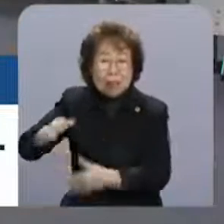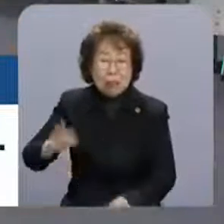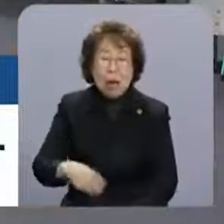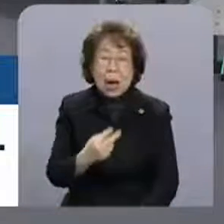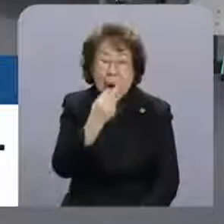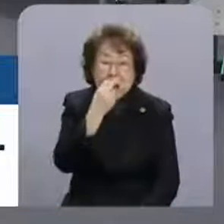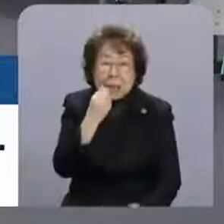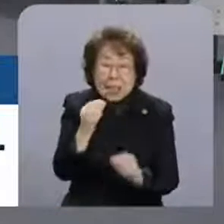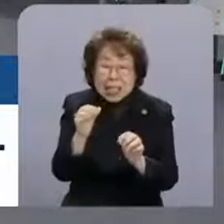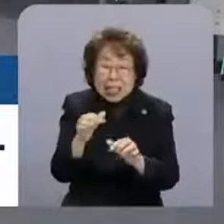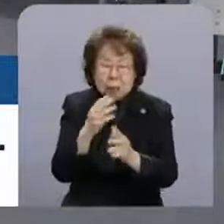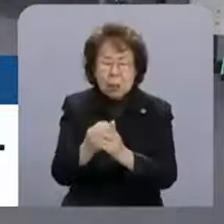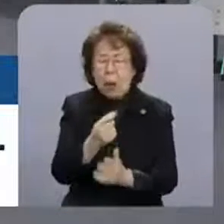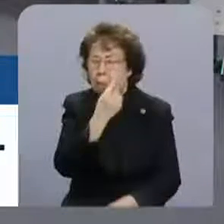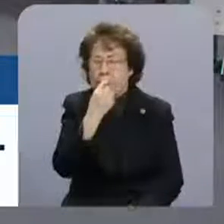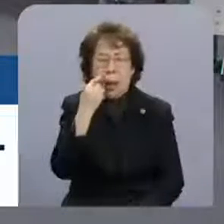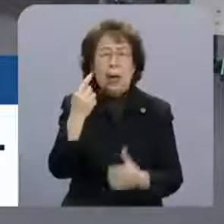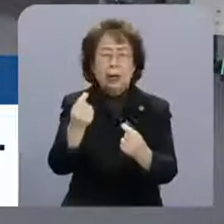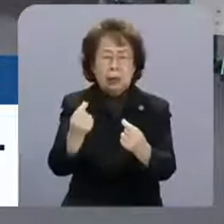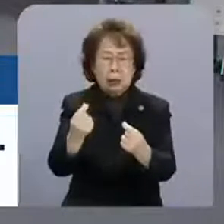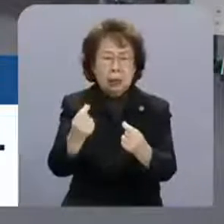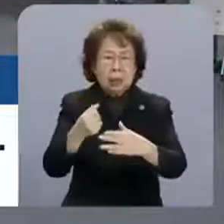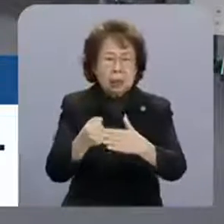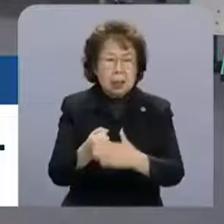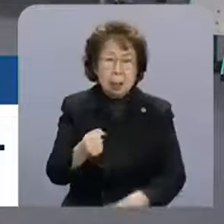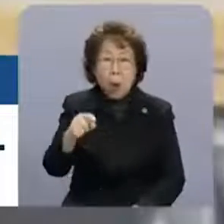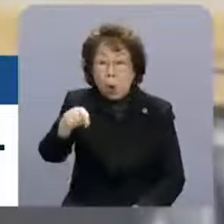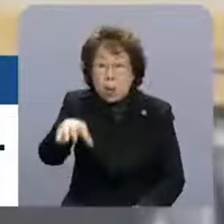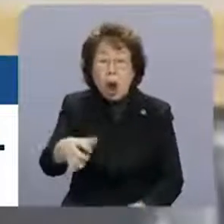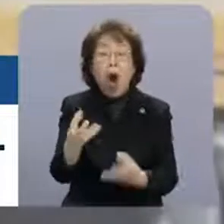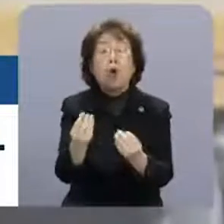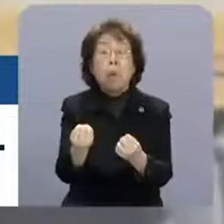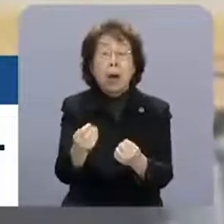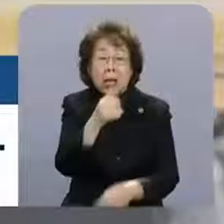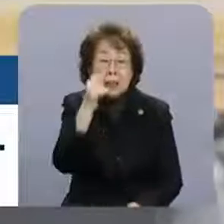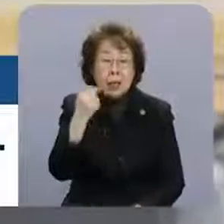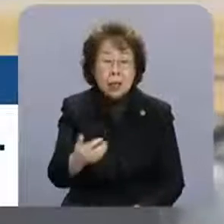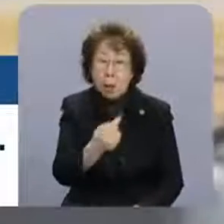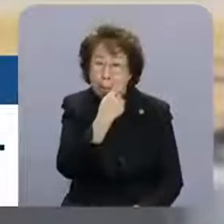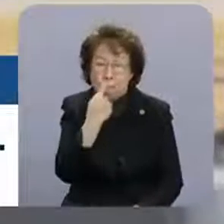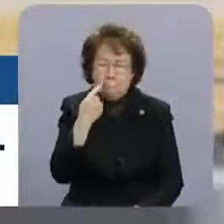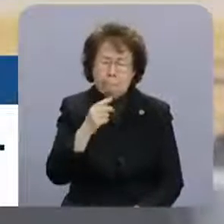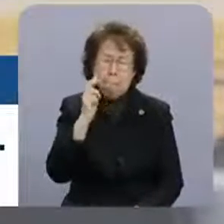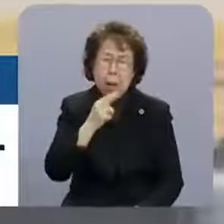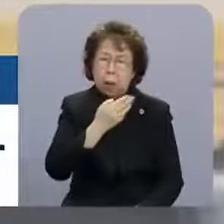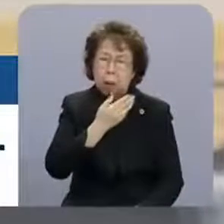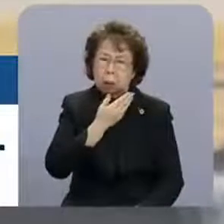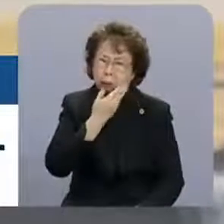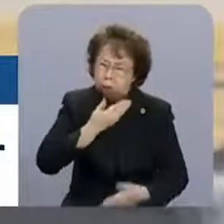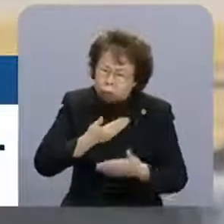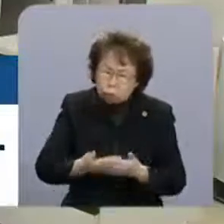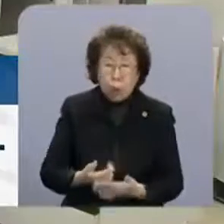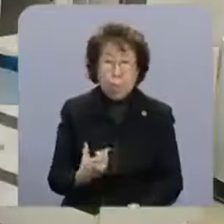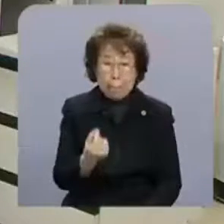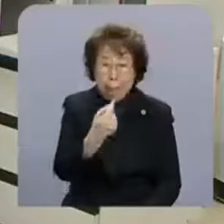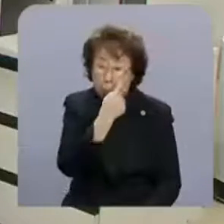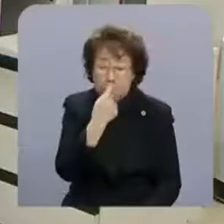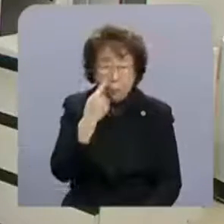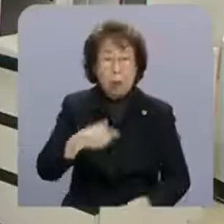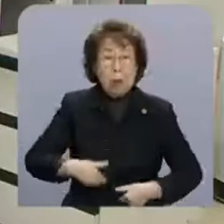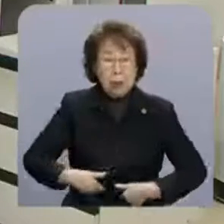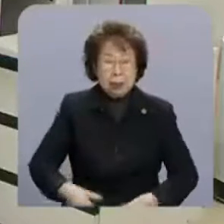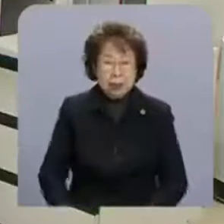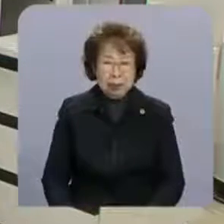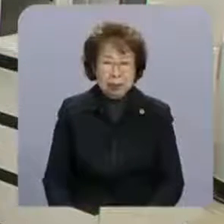존재한다는 게 중요한 포인트 거든요 고지 얼만큼 있는지 파악을 하는게 실태 파악이 가장 중요하다 볼 것 같아요